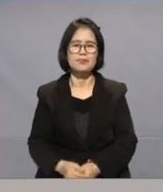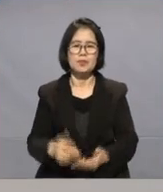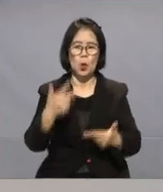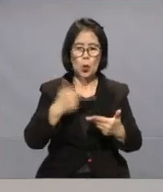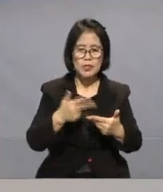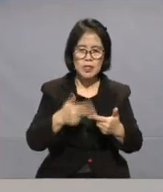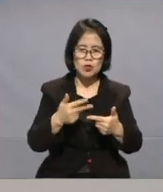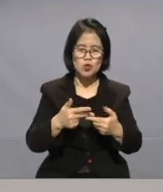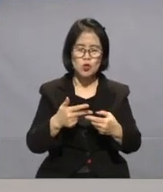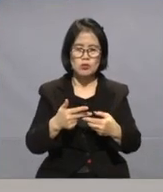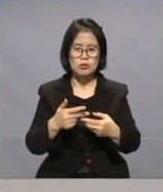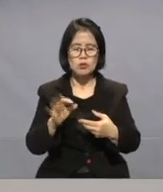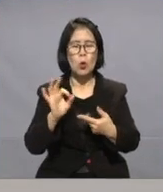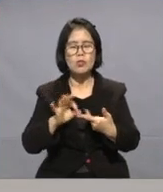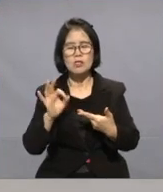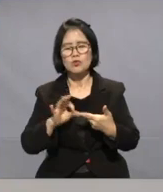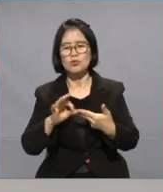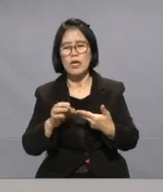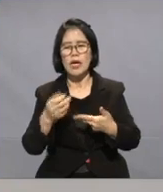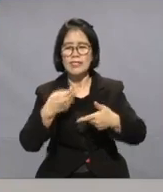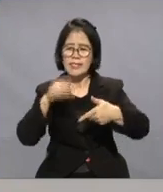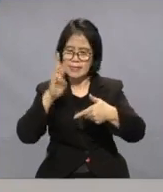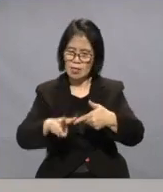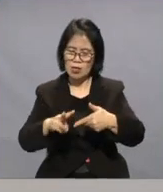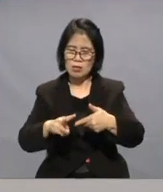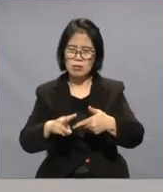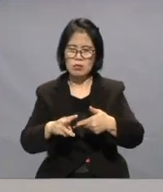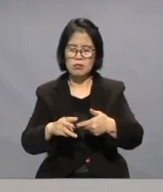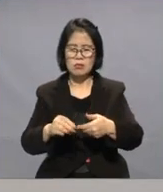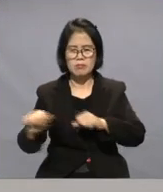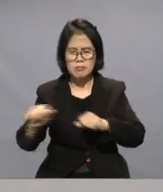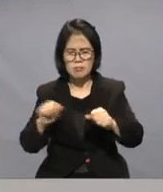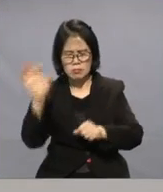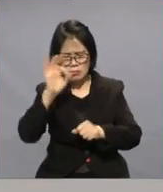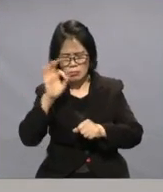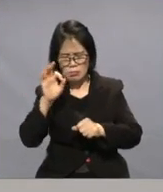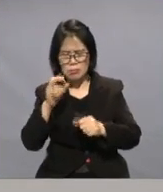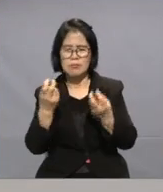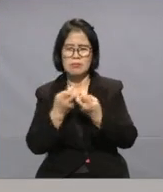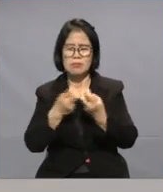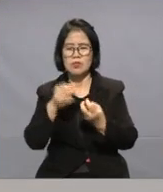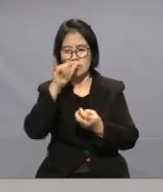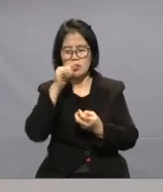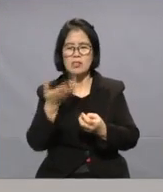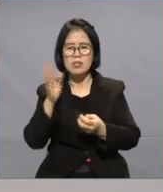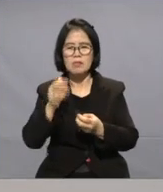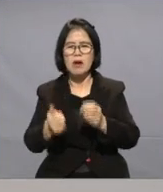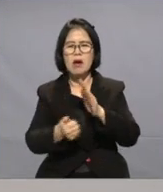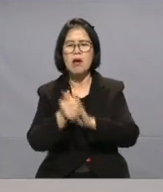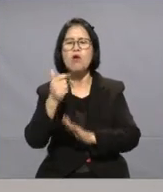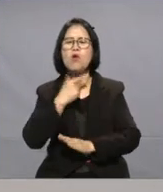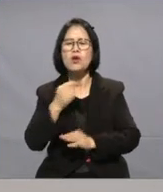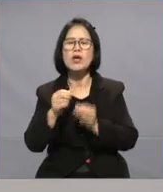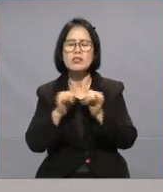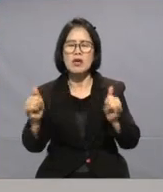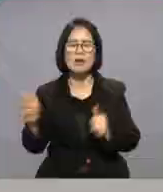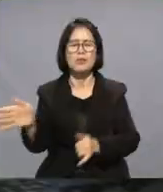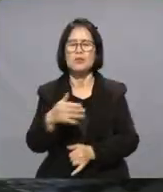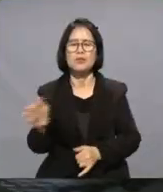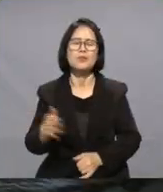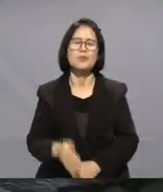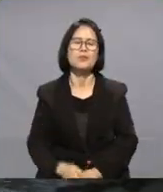옹진군과 인천해수청이 새 여객선 확보에 나섰지만 희망 사업자가 나오지 않고 있습니다. 유은총 기자입니다.